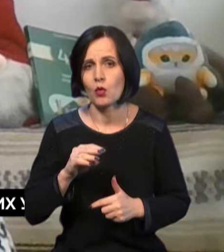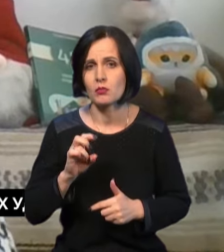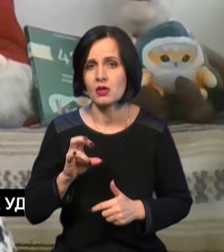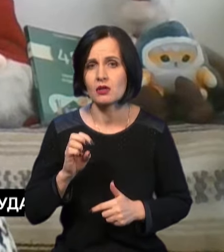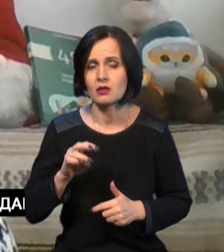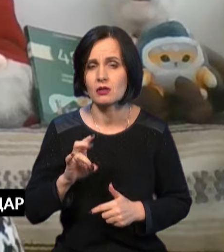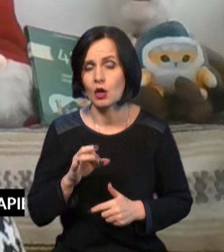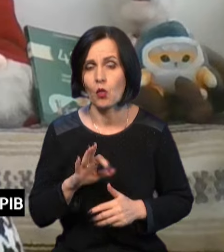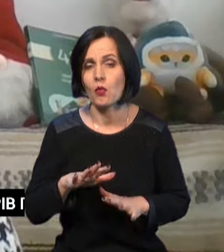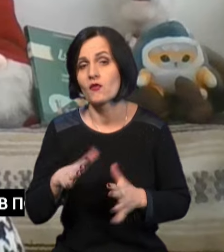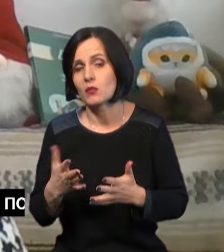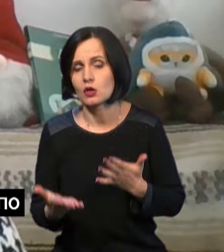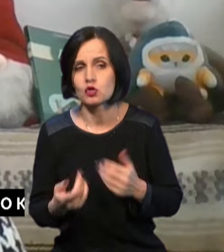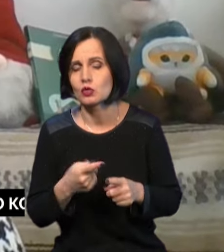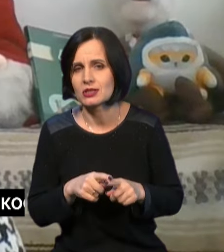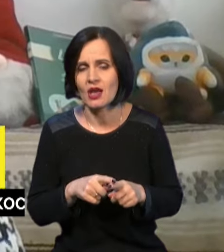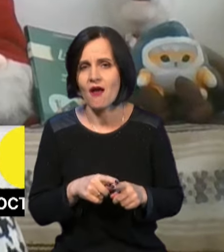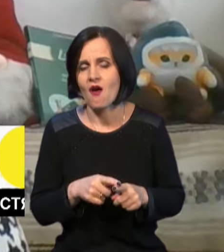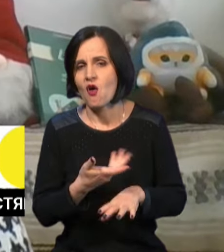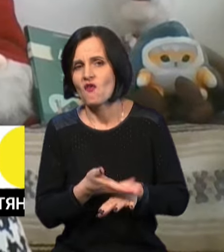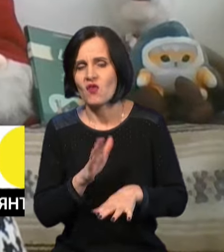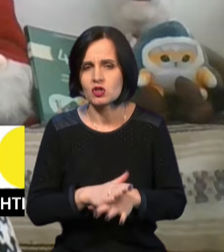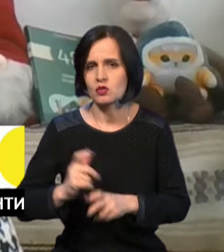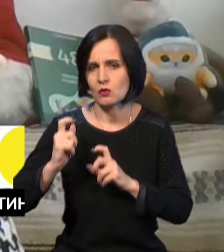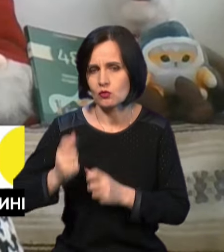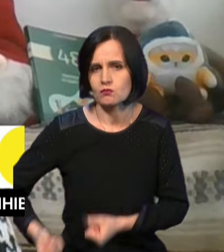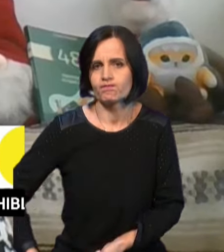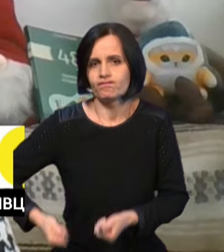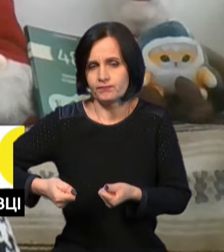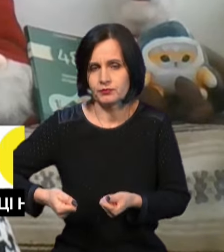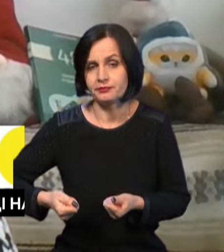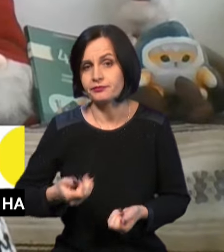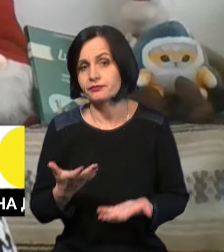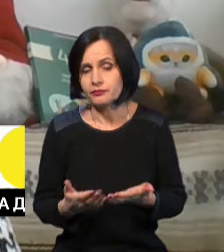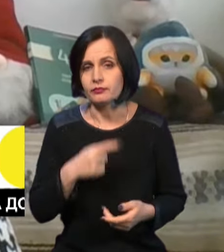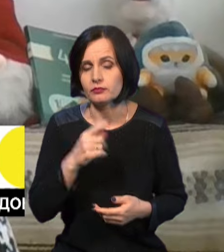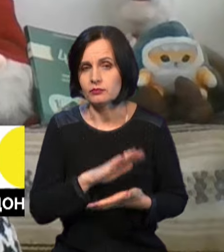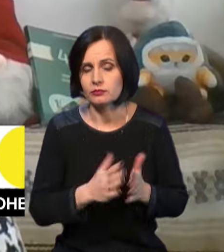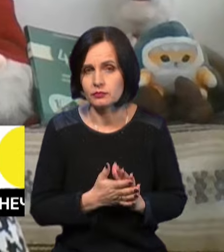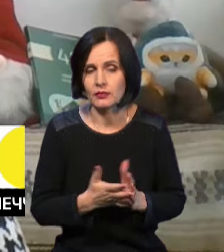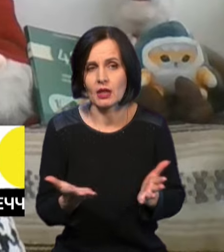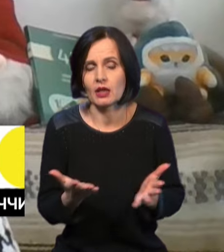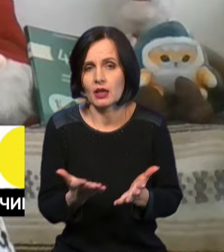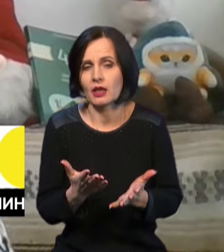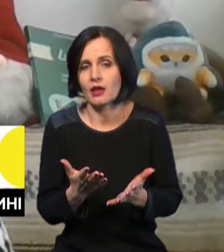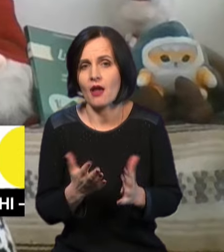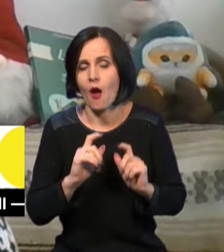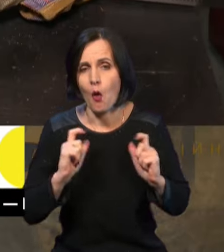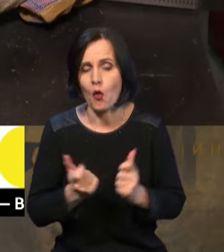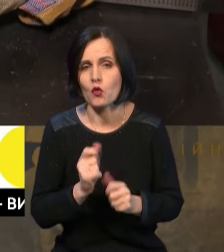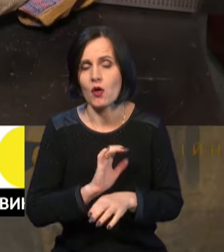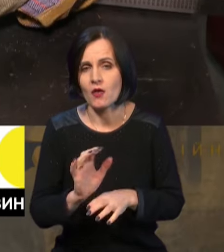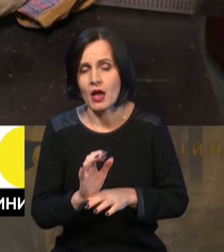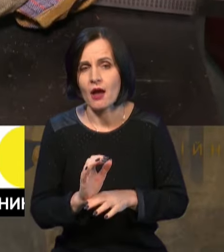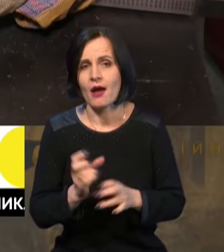випадку, якщо це якісь важкі грузи. Да? Знов-таки, коли ми кажемо про ситуацію, які є обмеження на виробництвах, можливо, якщо це шкідливе